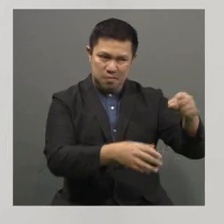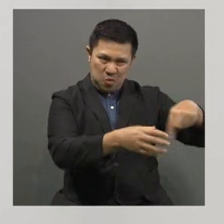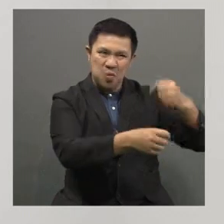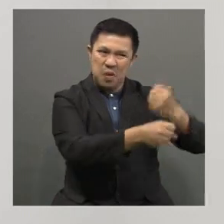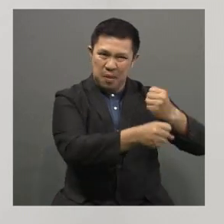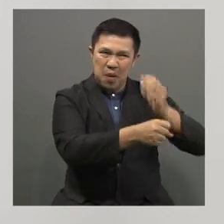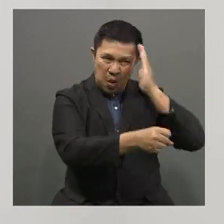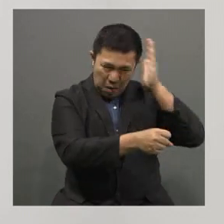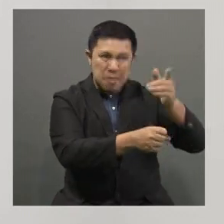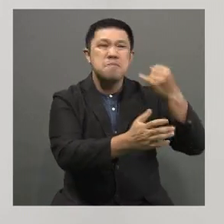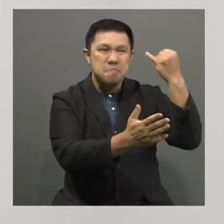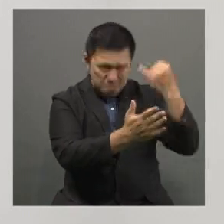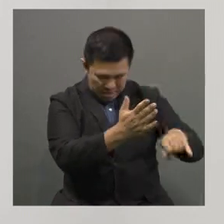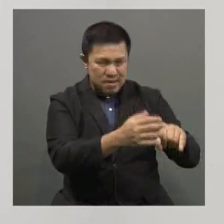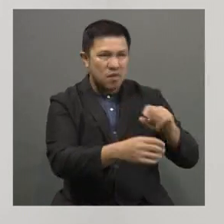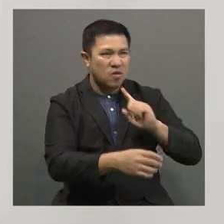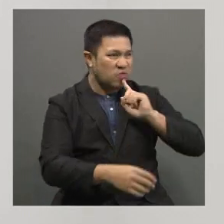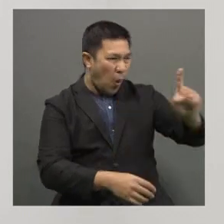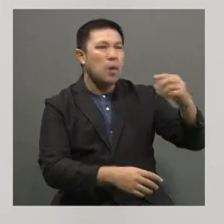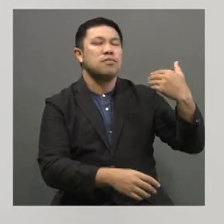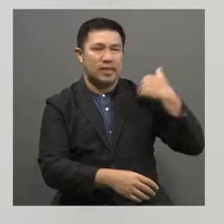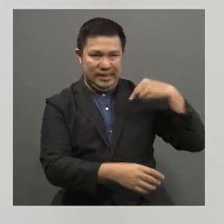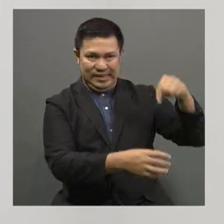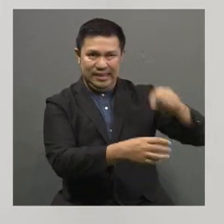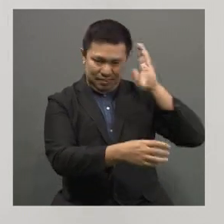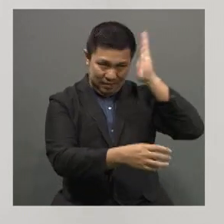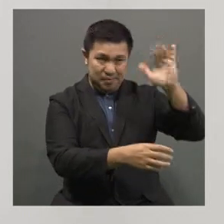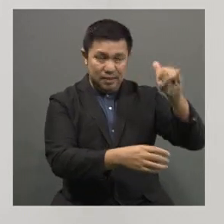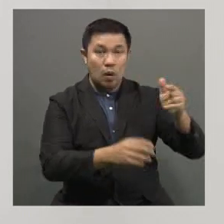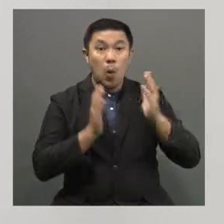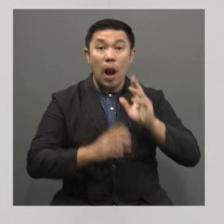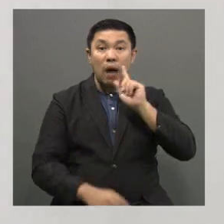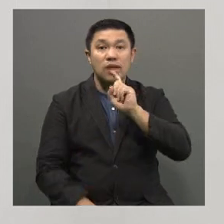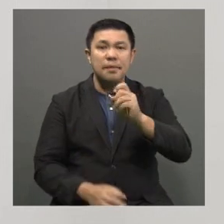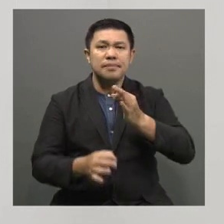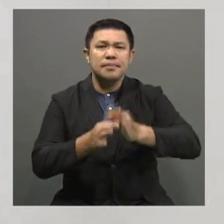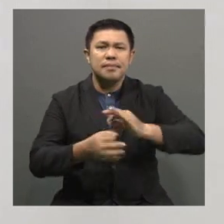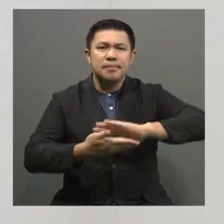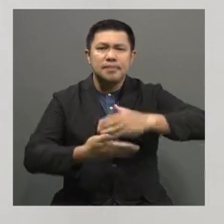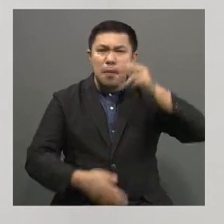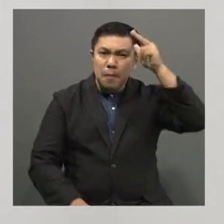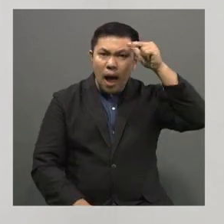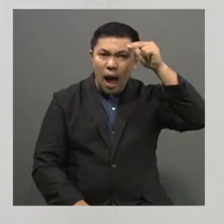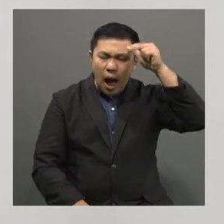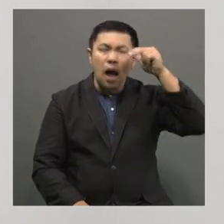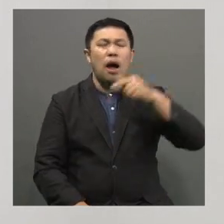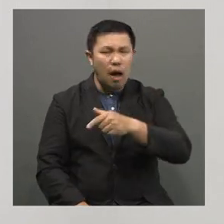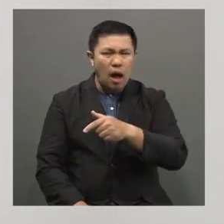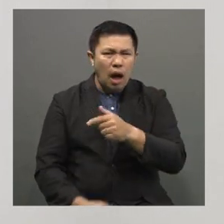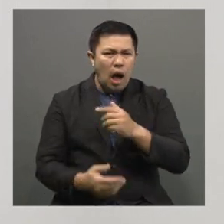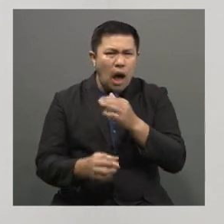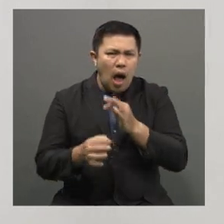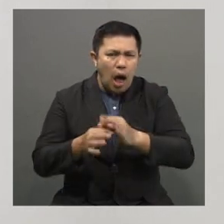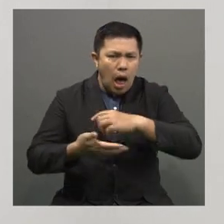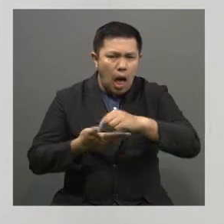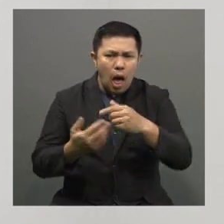ในวันข้างหน้าก็ได้ทีนี้นักข่าวก็ถามถึงเรื่องบัญชีม้าามถึงเรื่องบบัญชีม้าเพราะเมื่อวานเนี่ยผู้กันต่าบอกว่าก็บัญชี